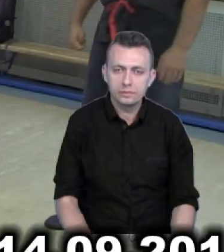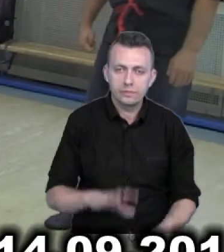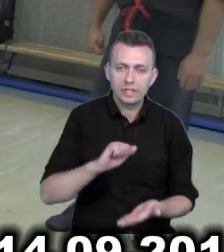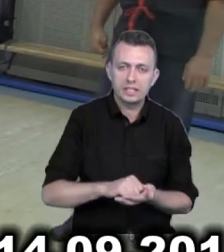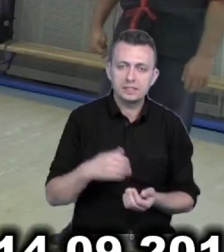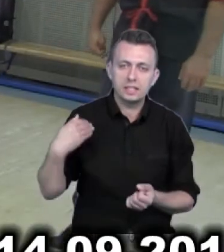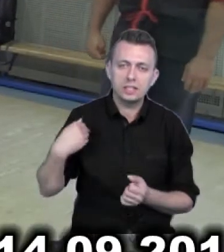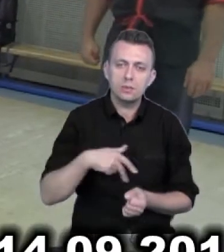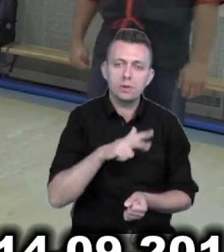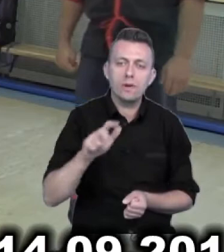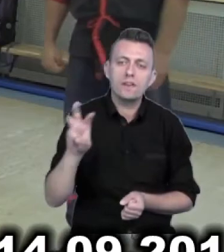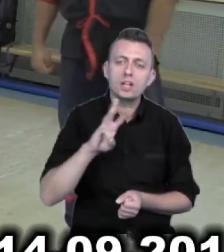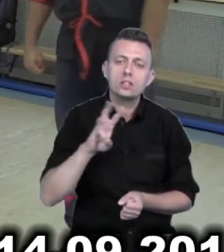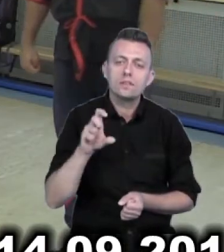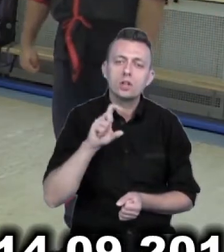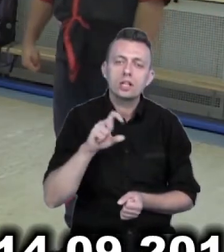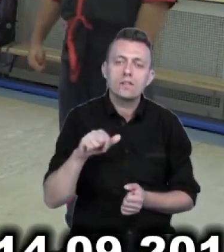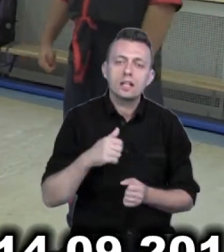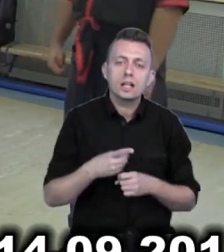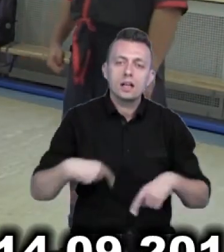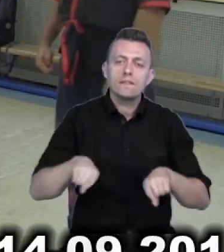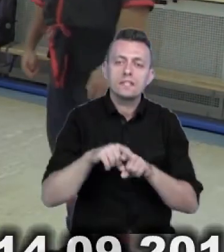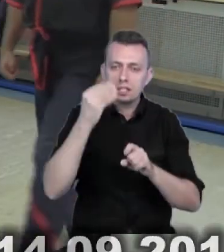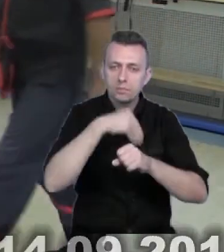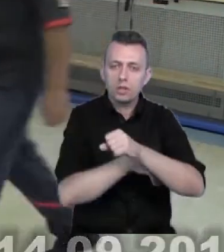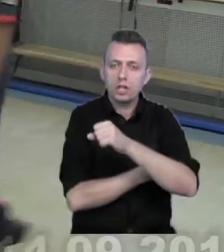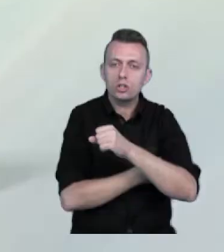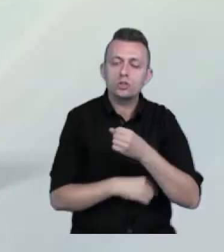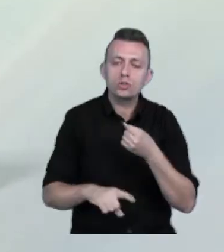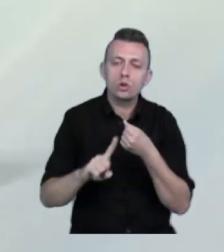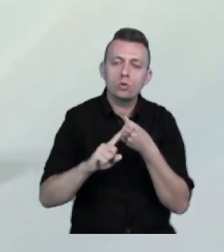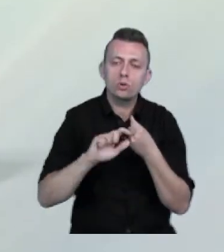Zajęcia odbywają się w każdy wtorek i czwartek w Zespole Szkół nr 1 w Kutnie.